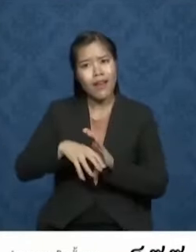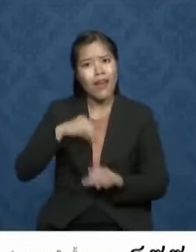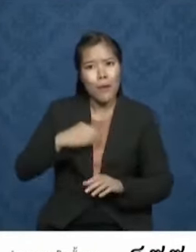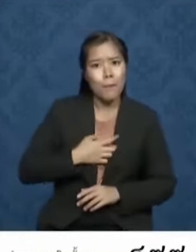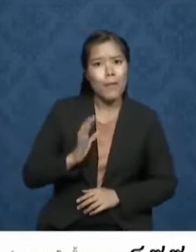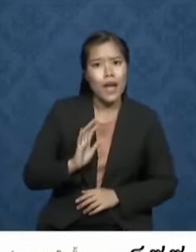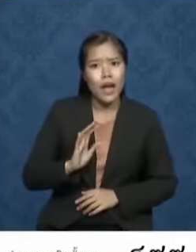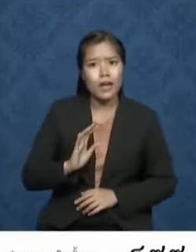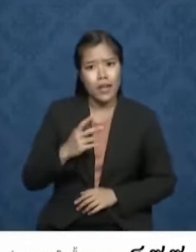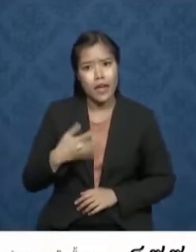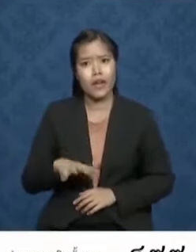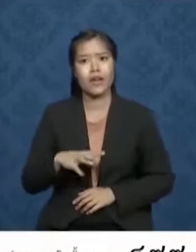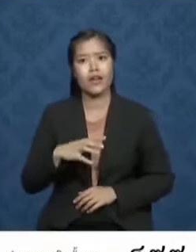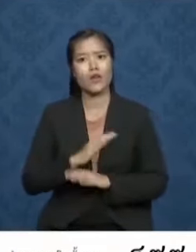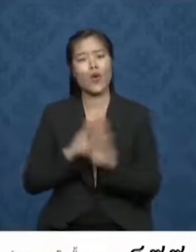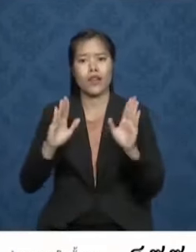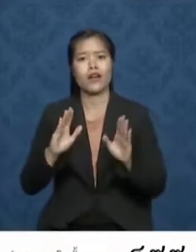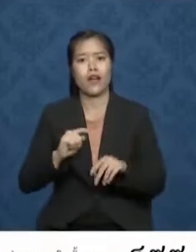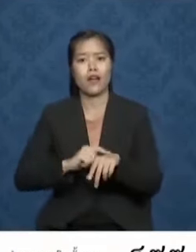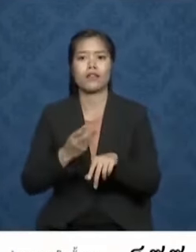การเกณฑ์ทหารตอนกี่